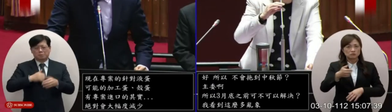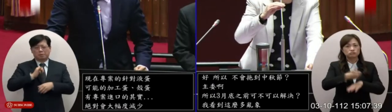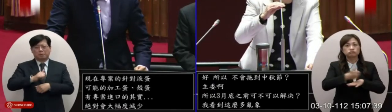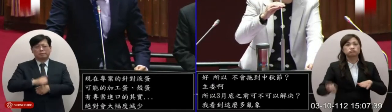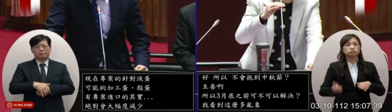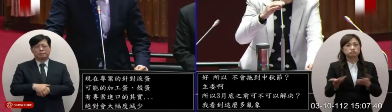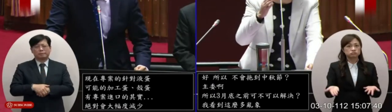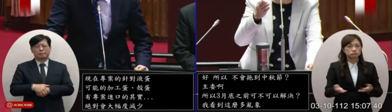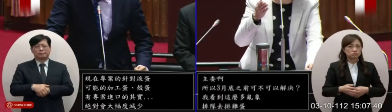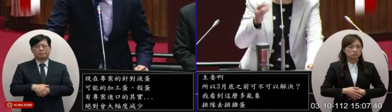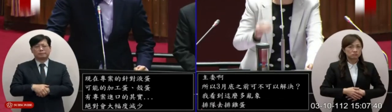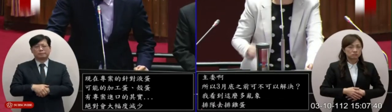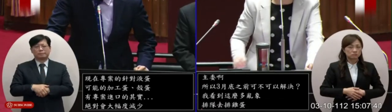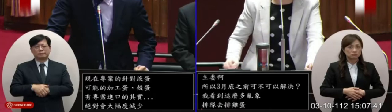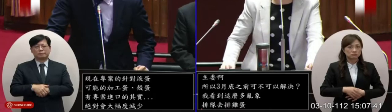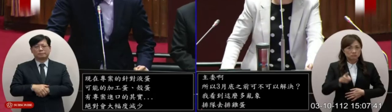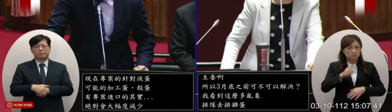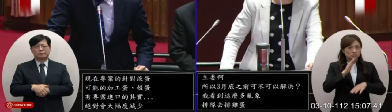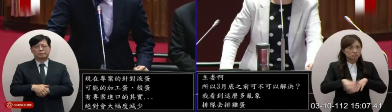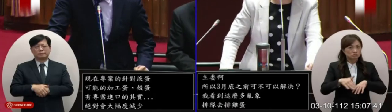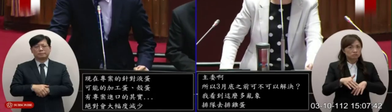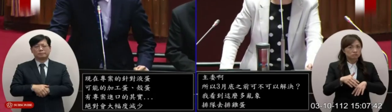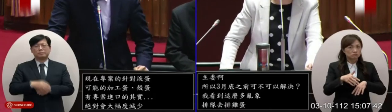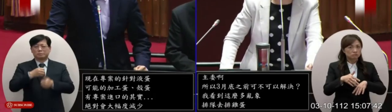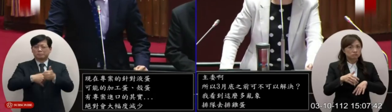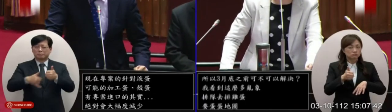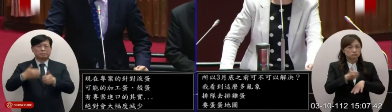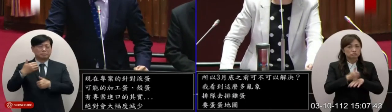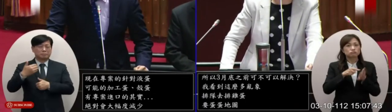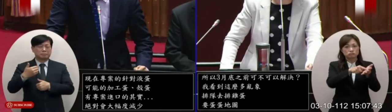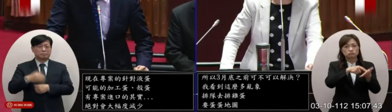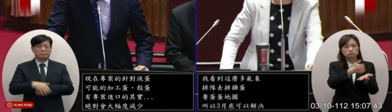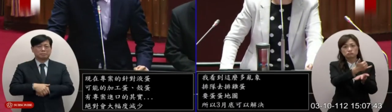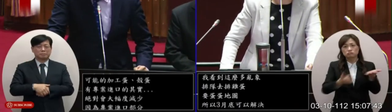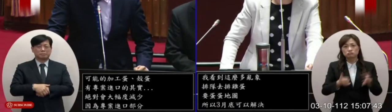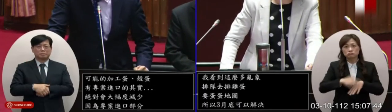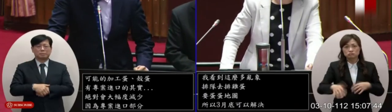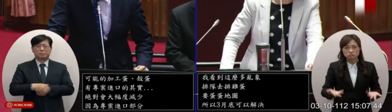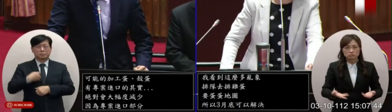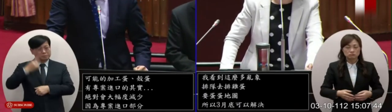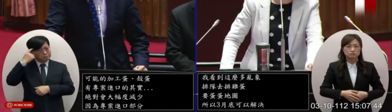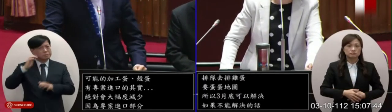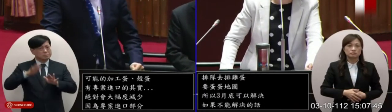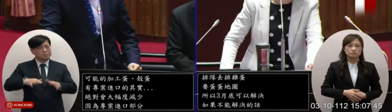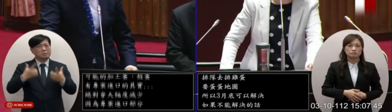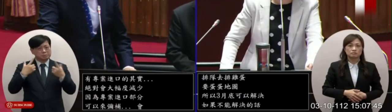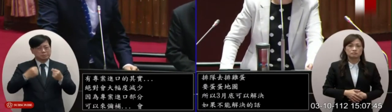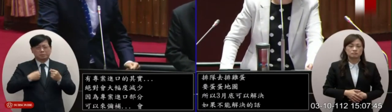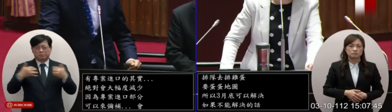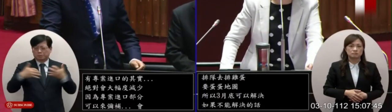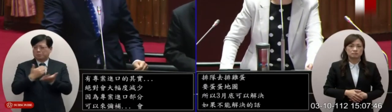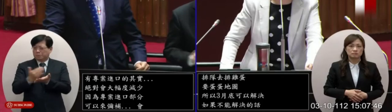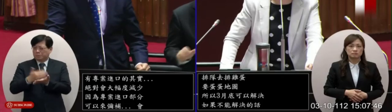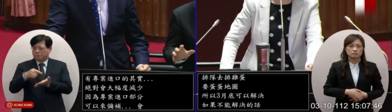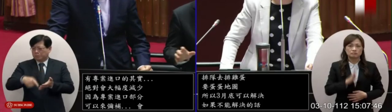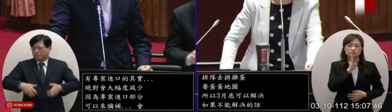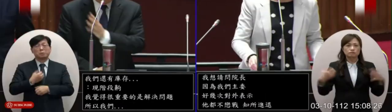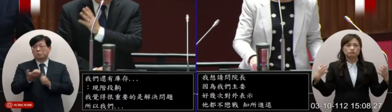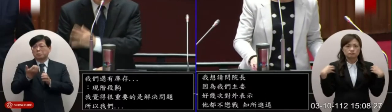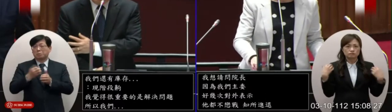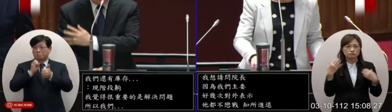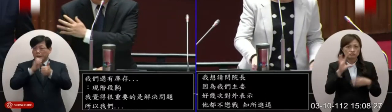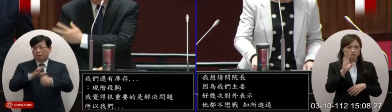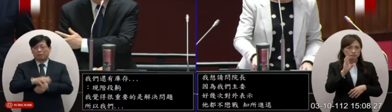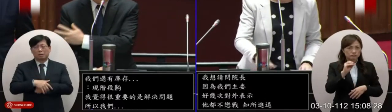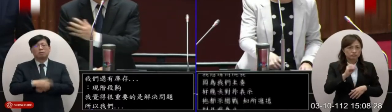形。 主委，你要下台吗？主委，你会？你会请辞吗？ 我想现阶段是一个要解决问题的时期。